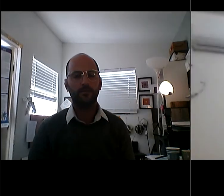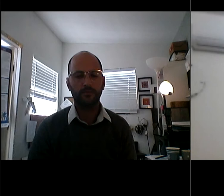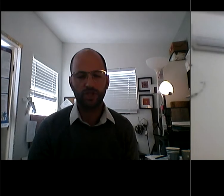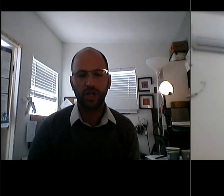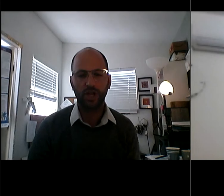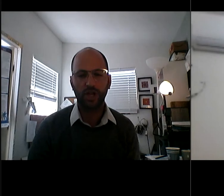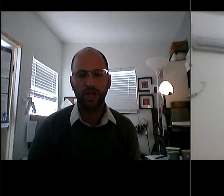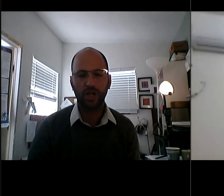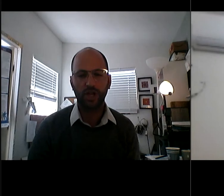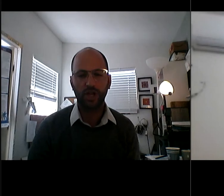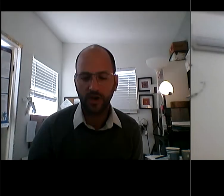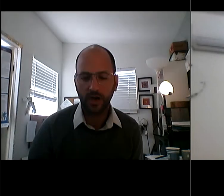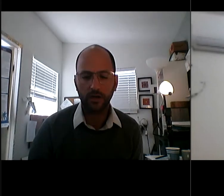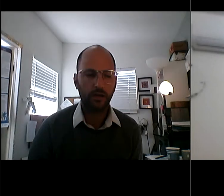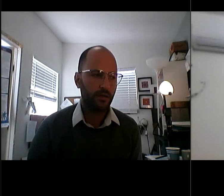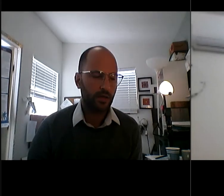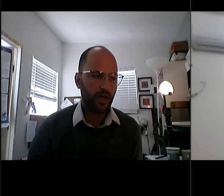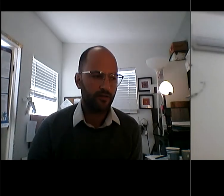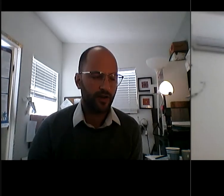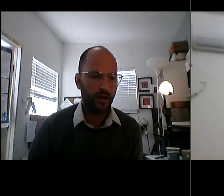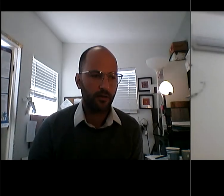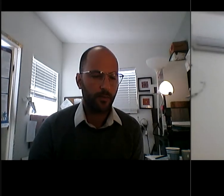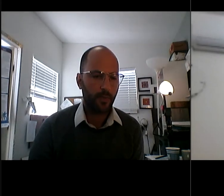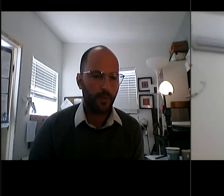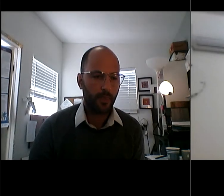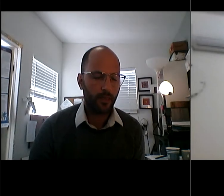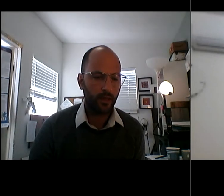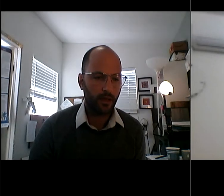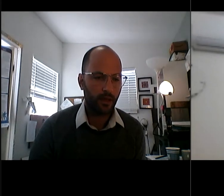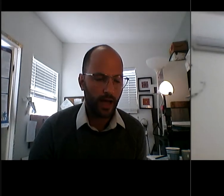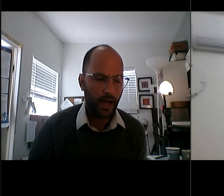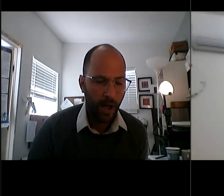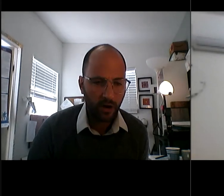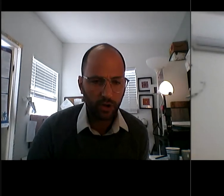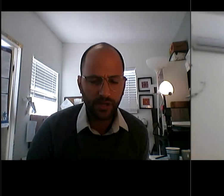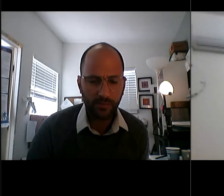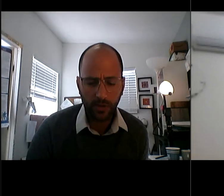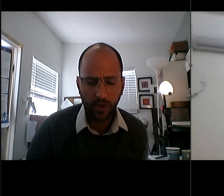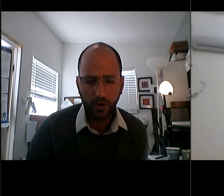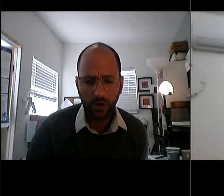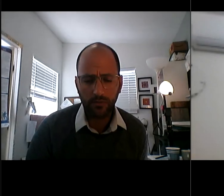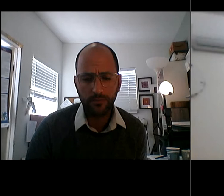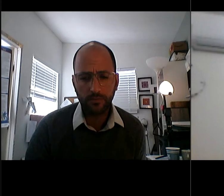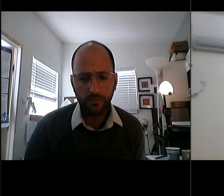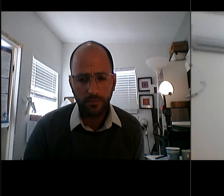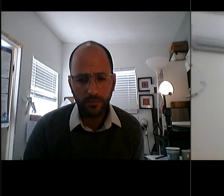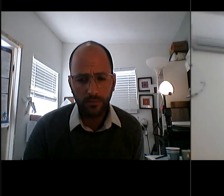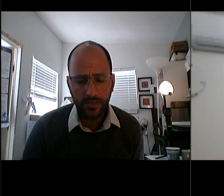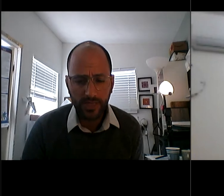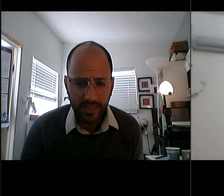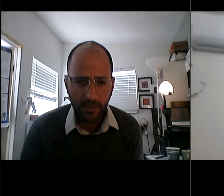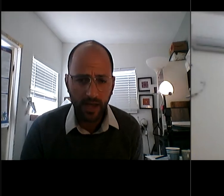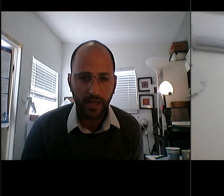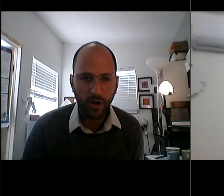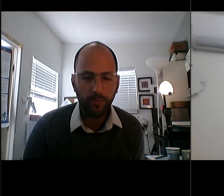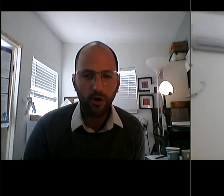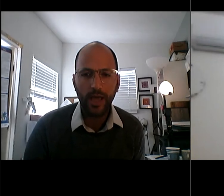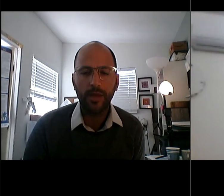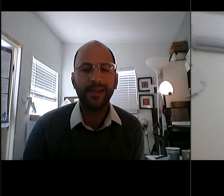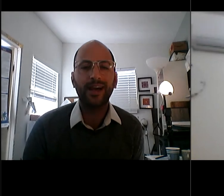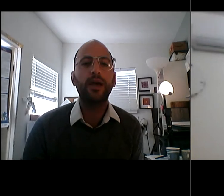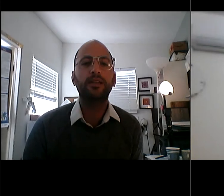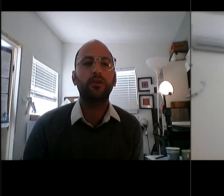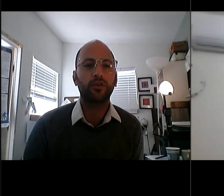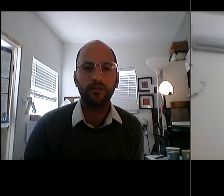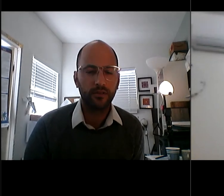מאוד של לימוד כבר, אבל המקרו של למצוא מקום, זה סבבה, כאילו אין